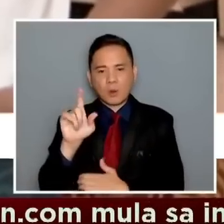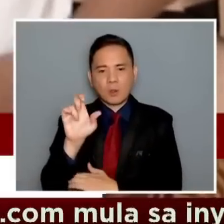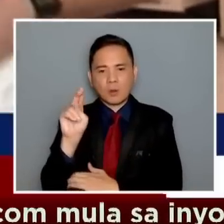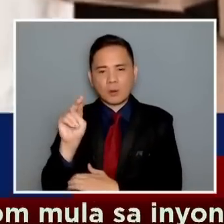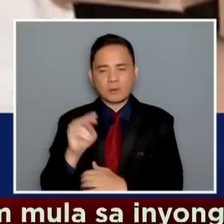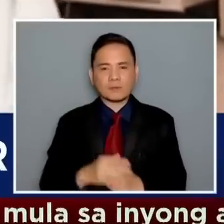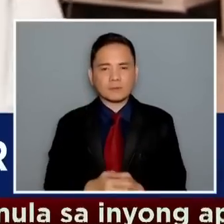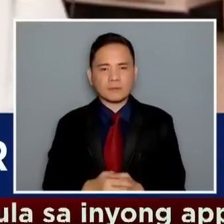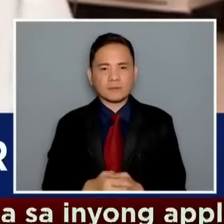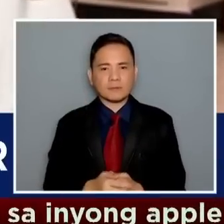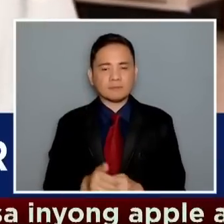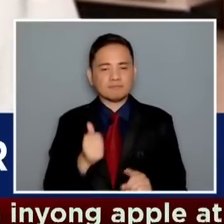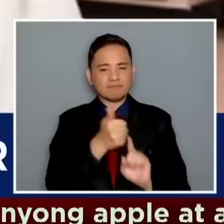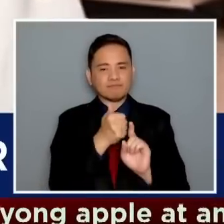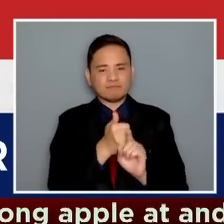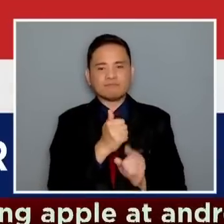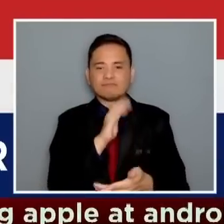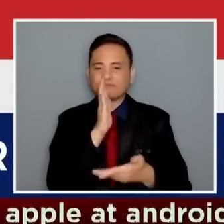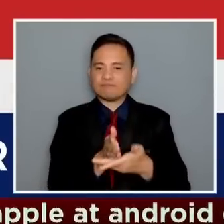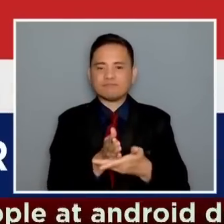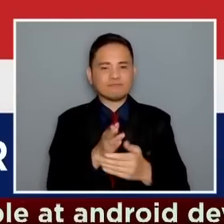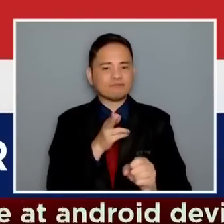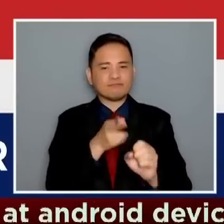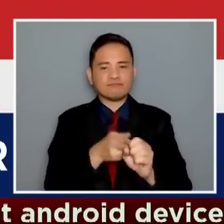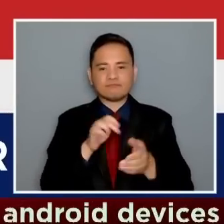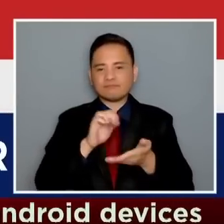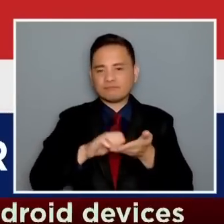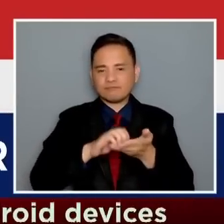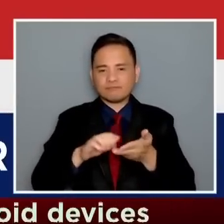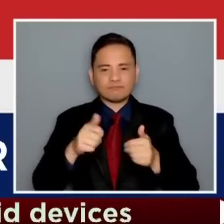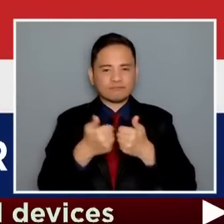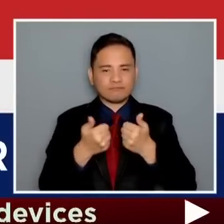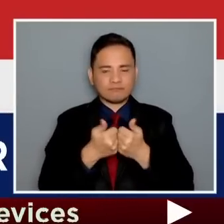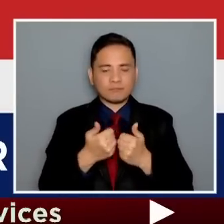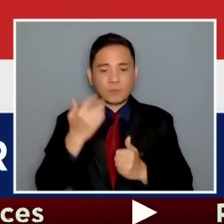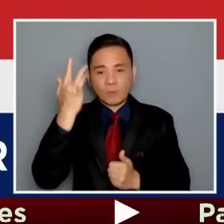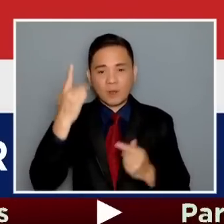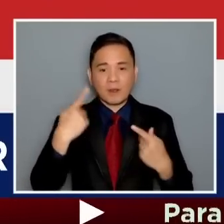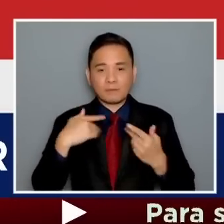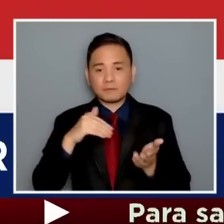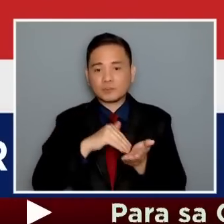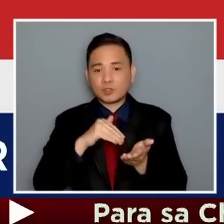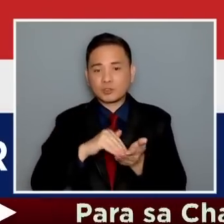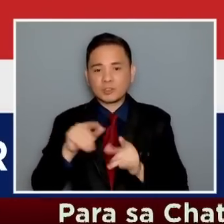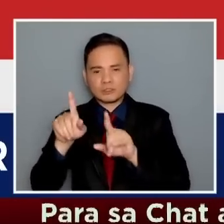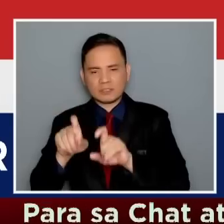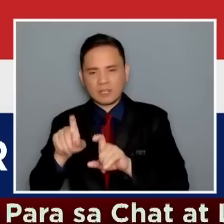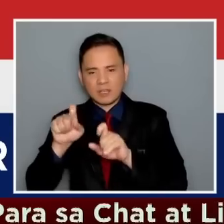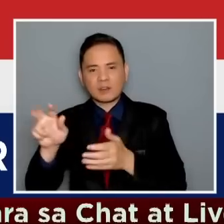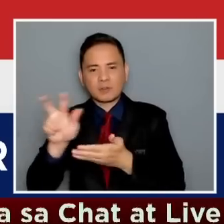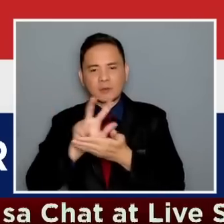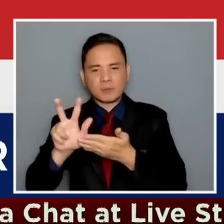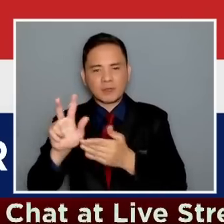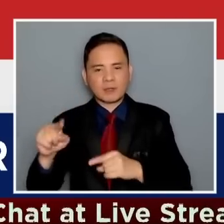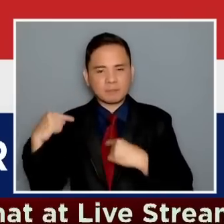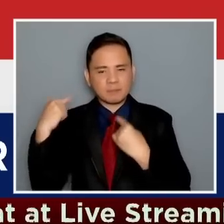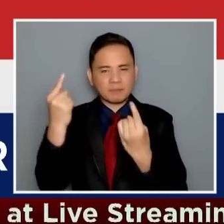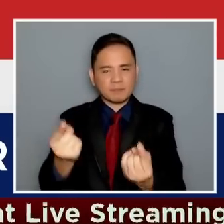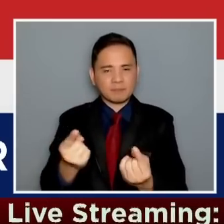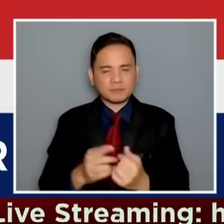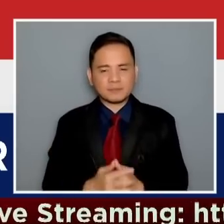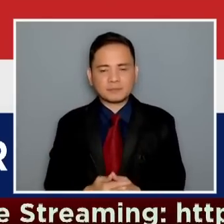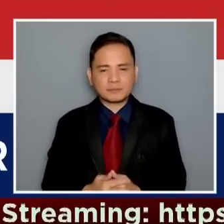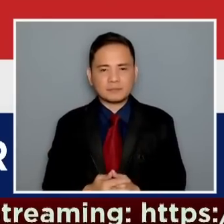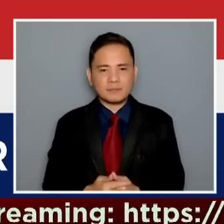siyang tumigil sa mga practice at games matapos ang initial testing 3 linggo na ang nakakalipas. Natapos na